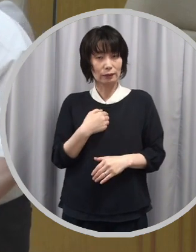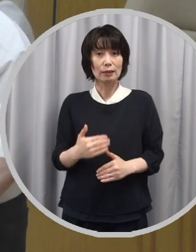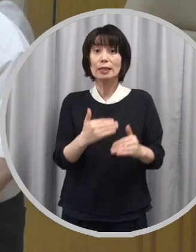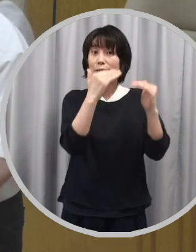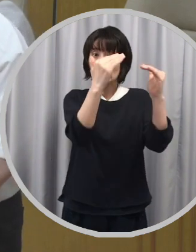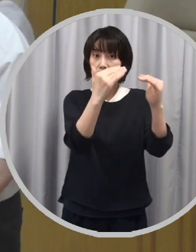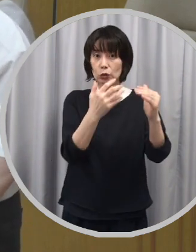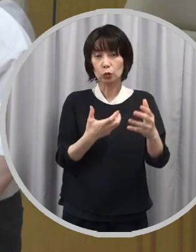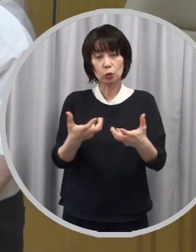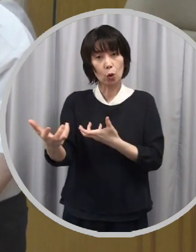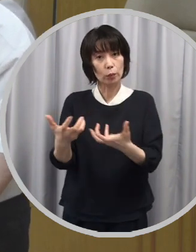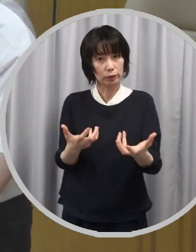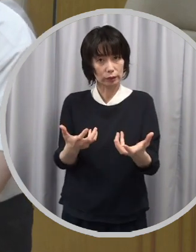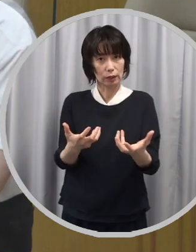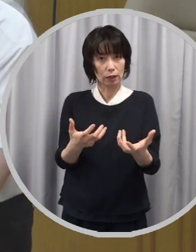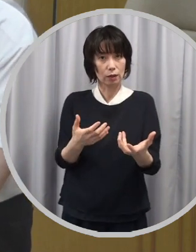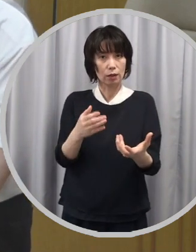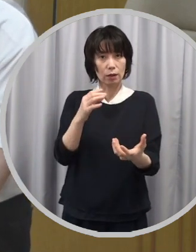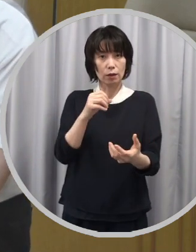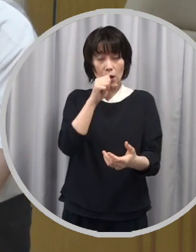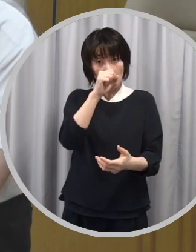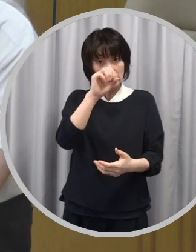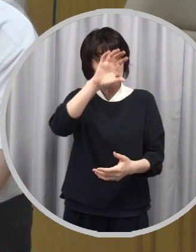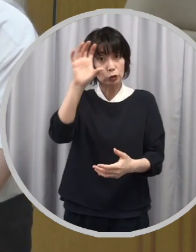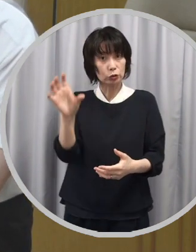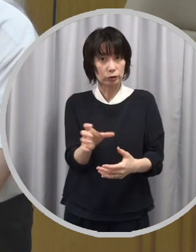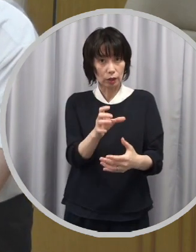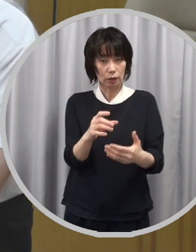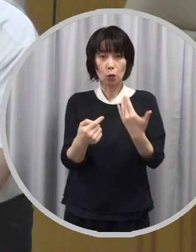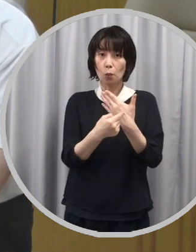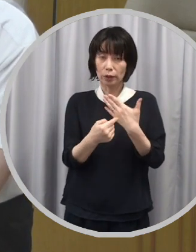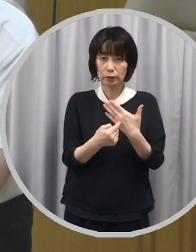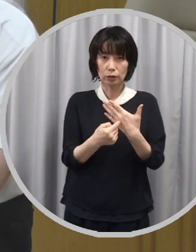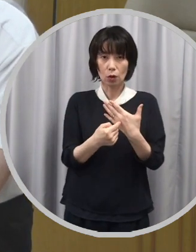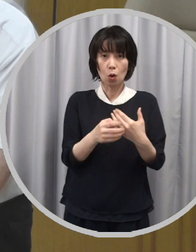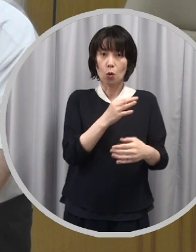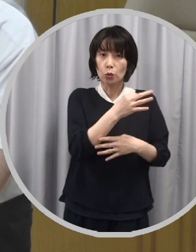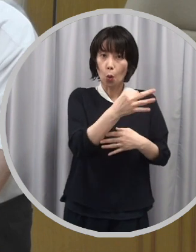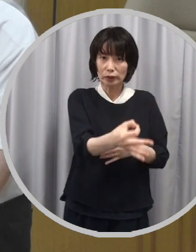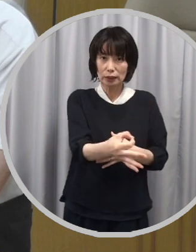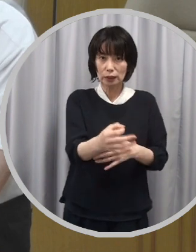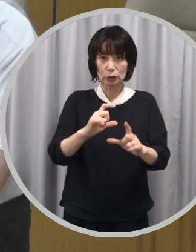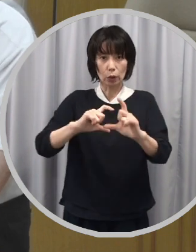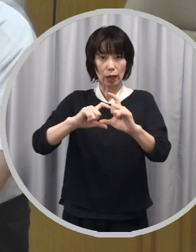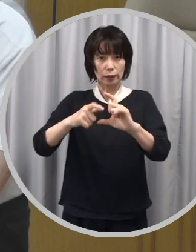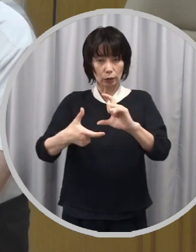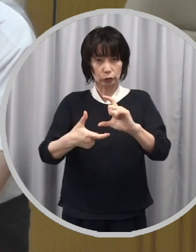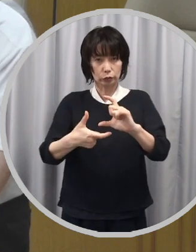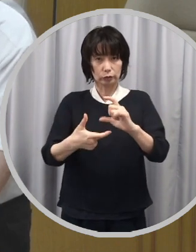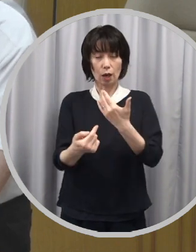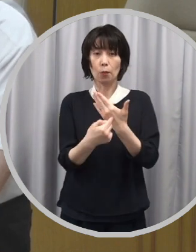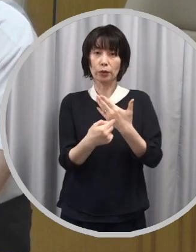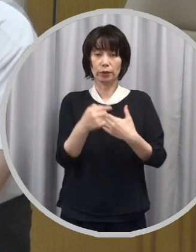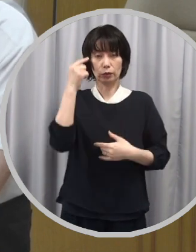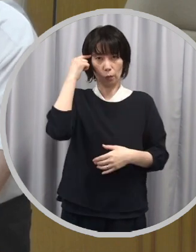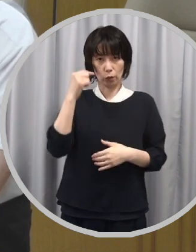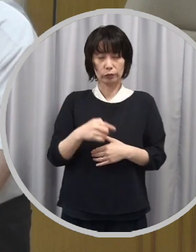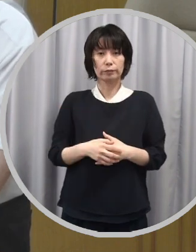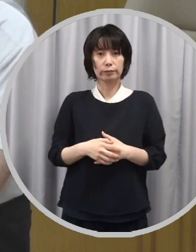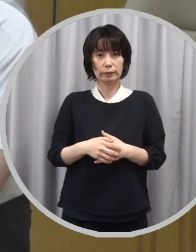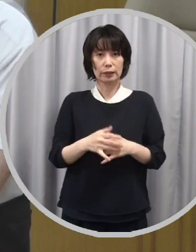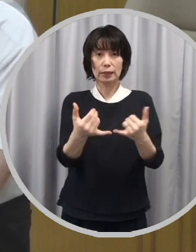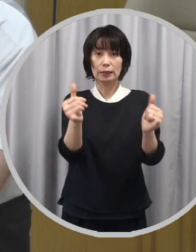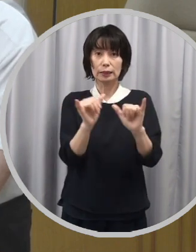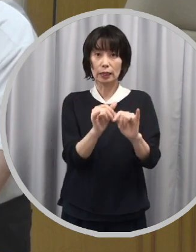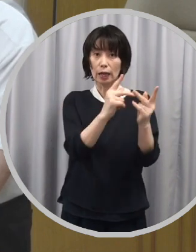と分配の好循環の鍵は投資と改革だと考えております。そして社会